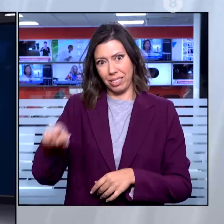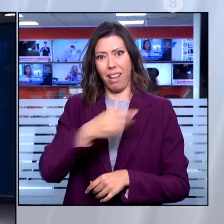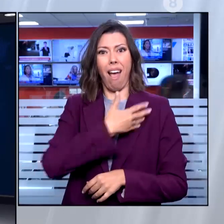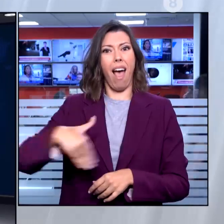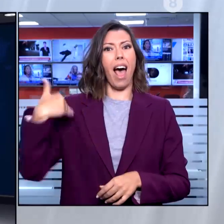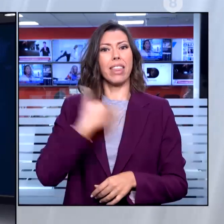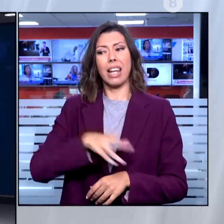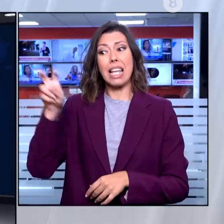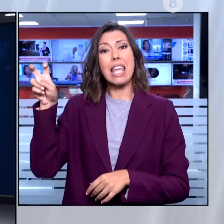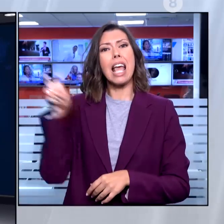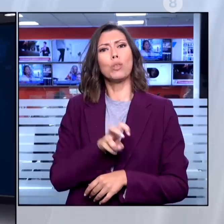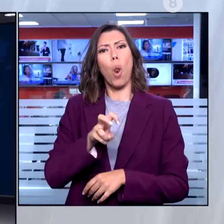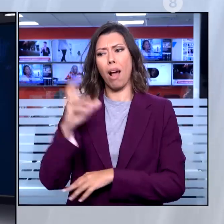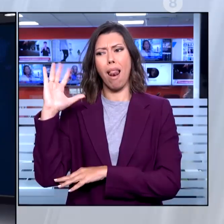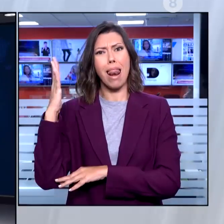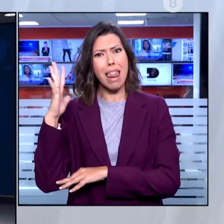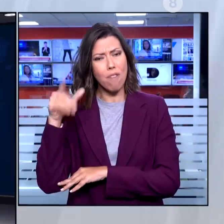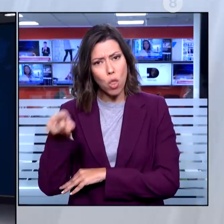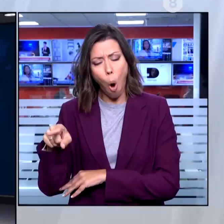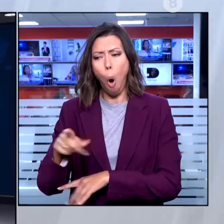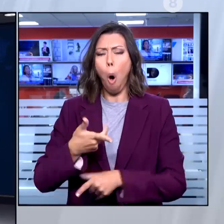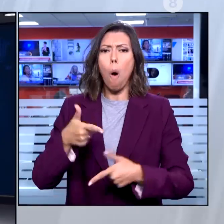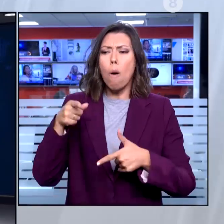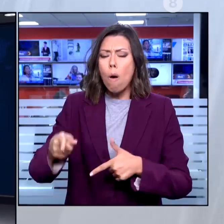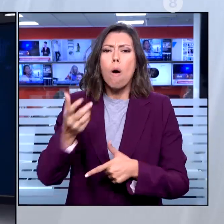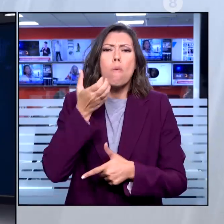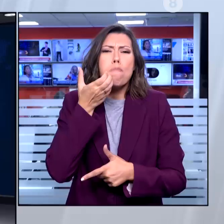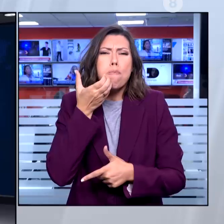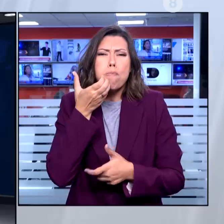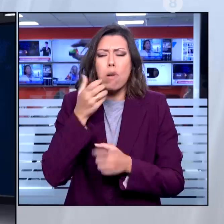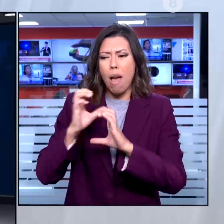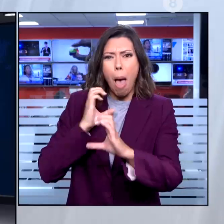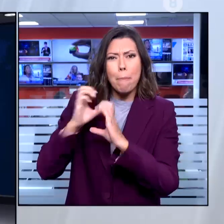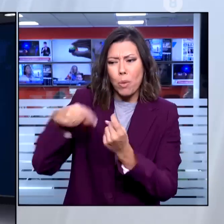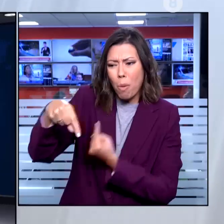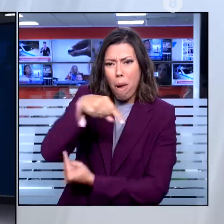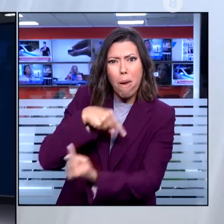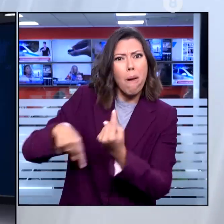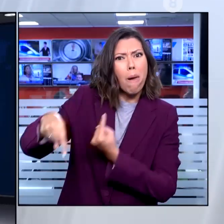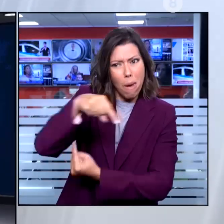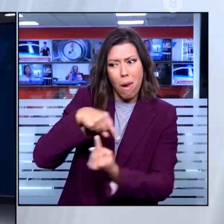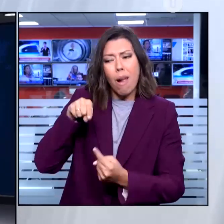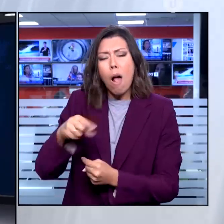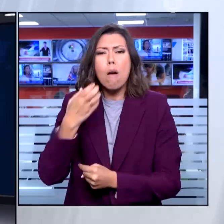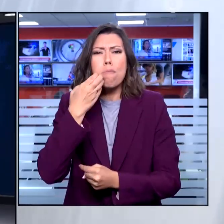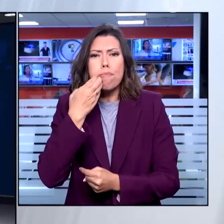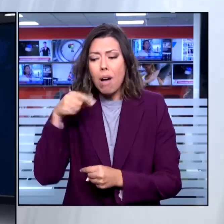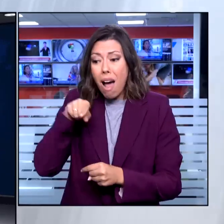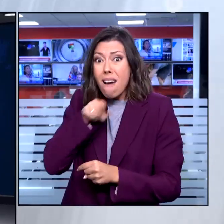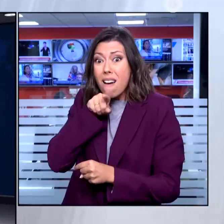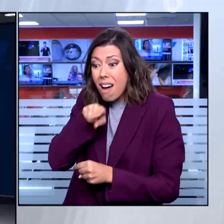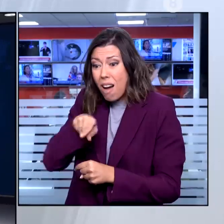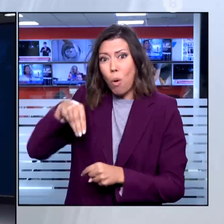εντοπίσουν ηλεκτρονικά τους συριακούς αριθμούς από τις μπαταρίες εκατοντάδων βομβιτών που είχαν περασμένους στη μέση τους μέλη της Χεζμπολάχ,